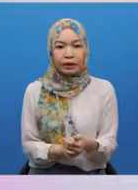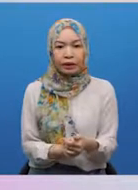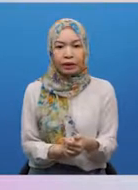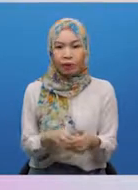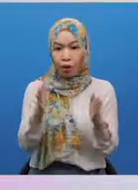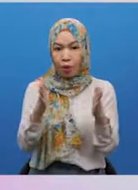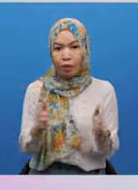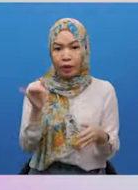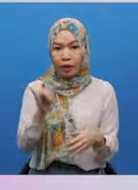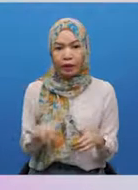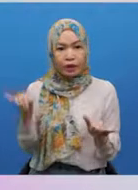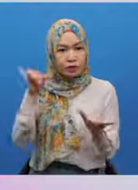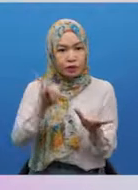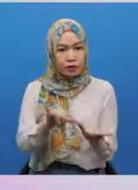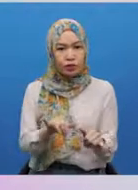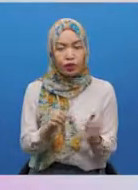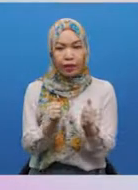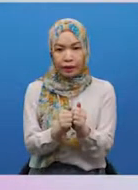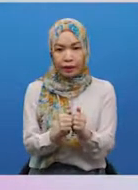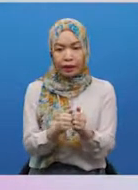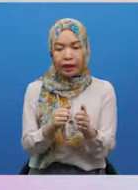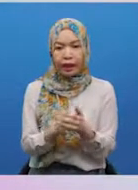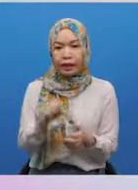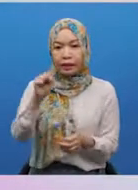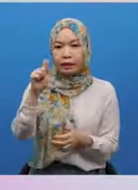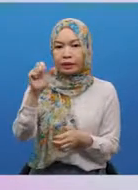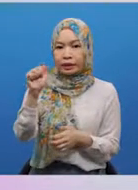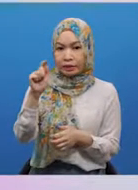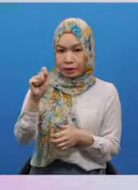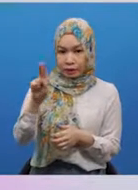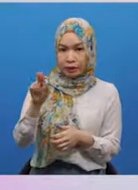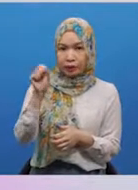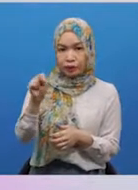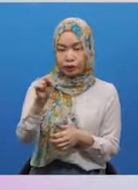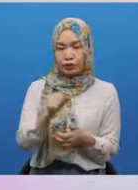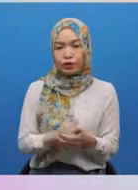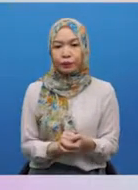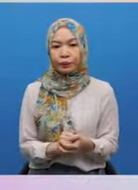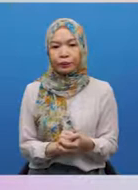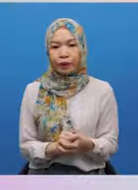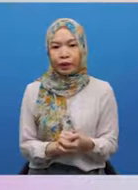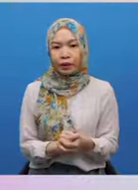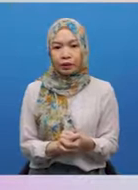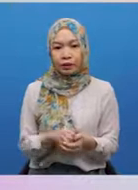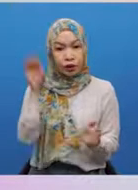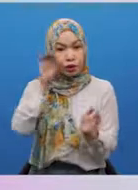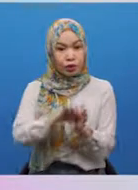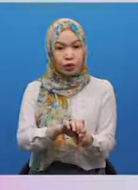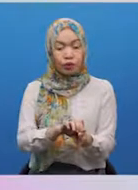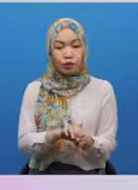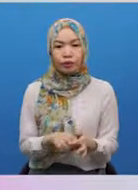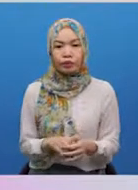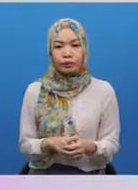dengan kedudukan orang yang disapa. Cikgu akan memberikan beberapa contoh